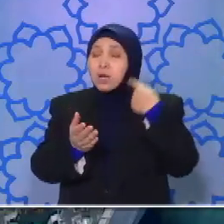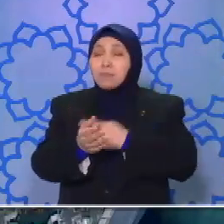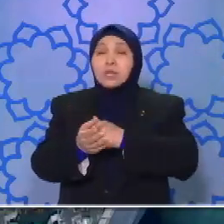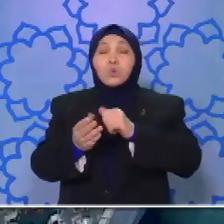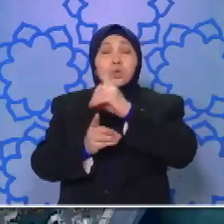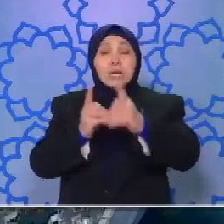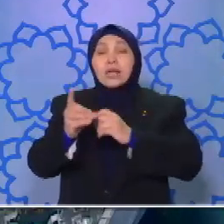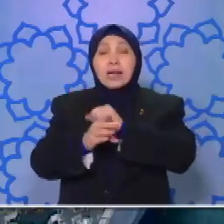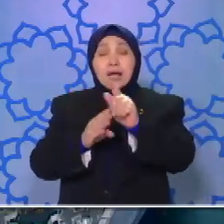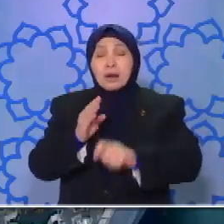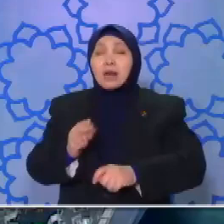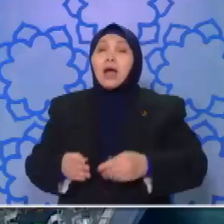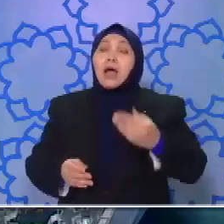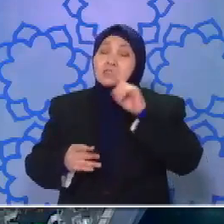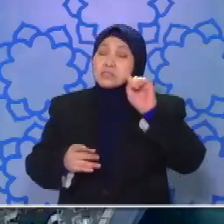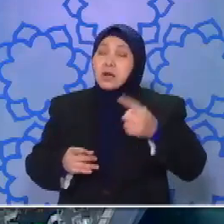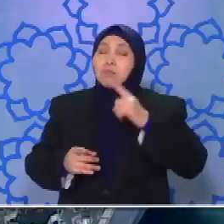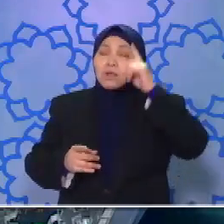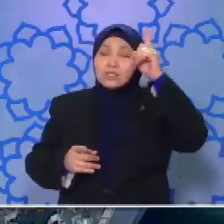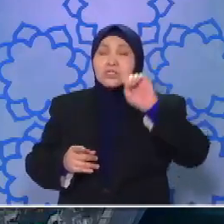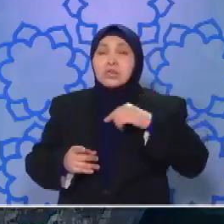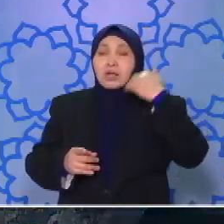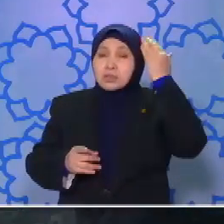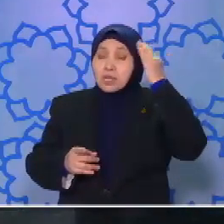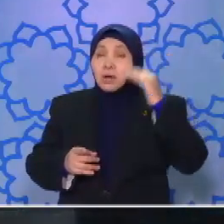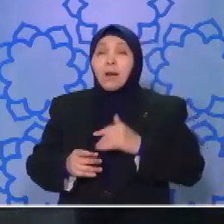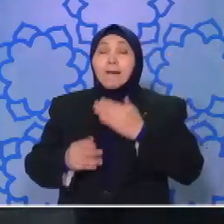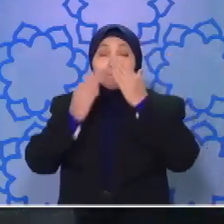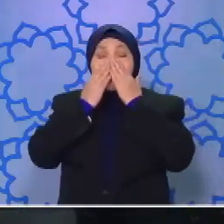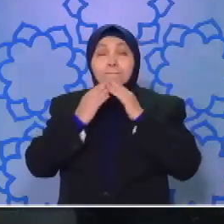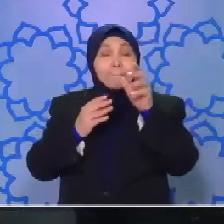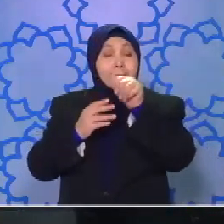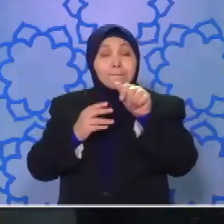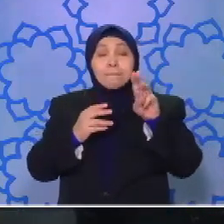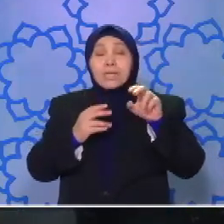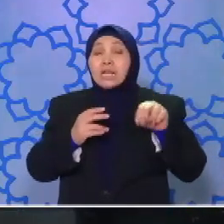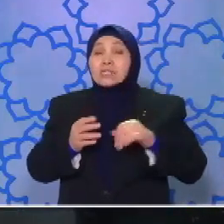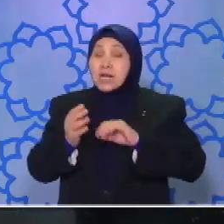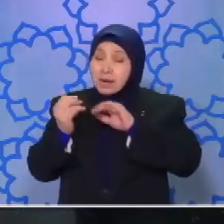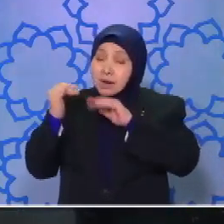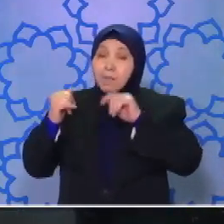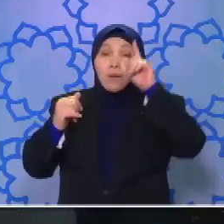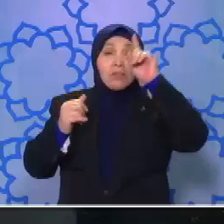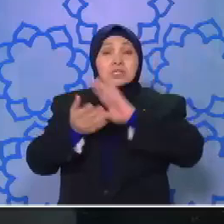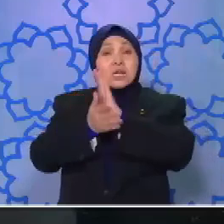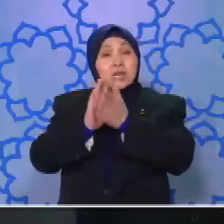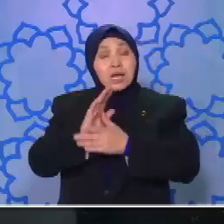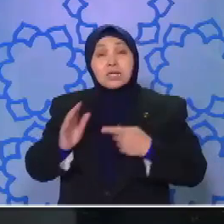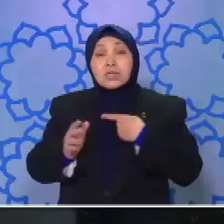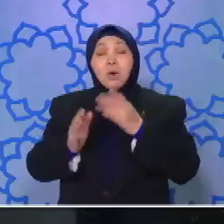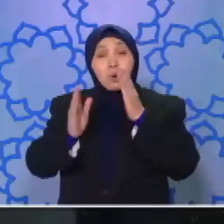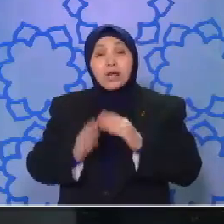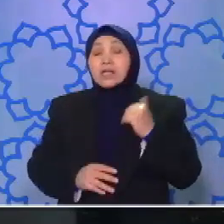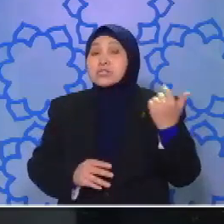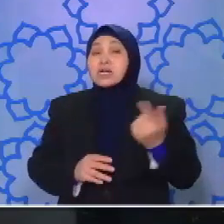ya Allah. Walhamdulillahi Rabbil Alamin. Amin ya Rabbal Alamin. Moga-moga Allah jadikan kita orang yang sentiasa bersama ilmu dan